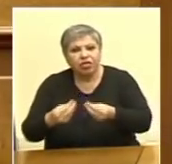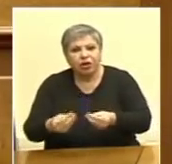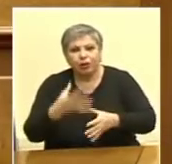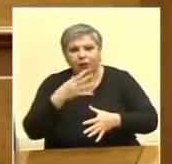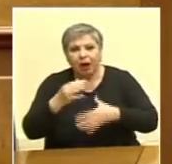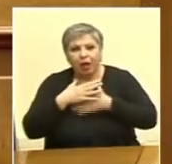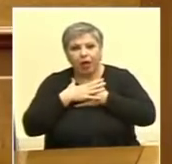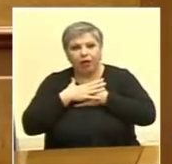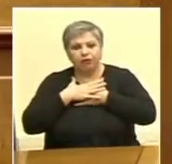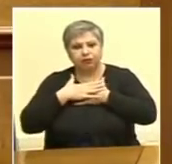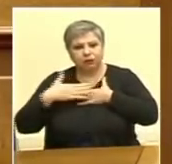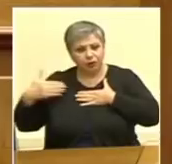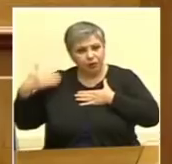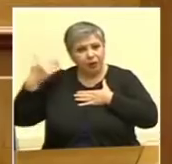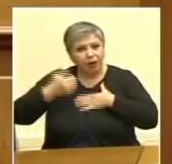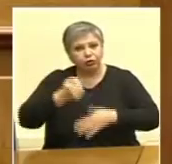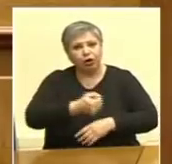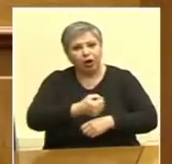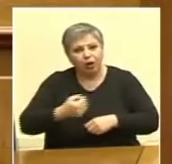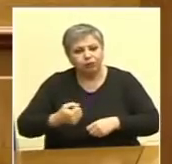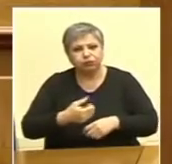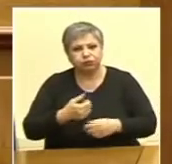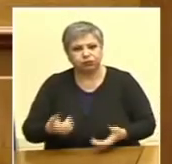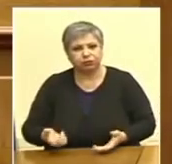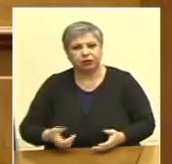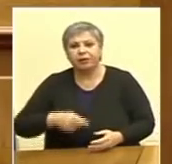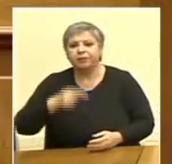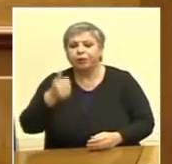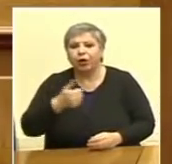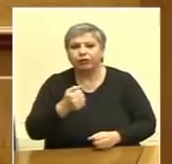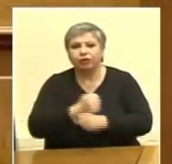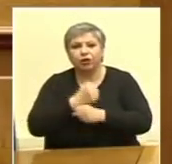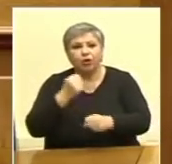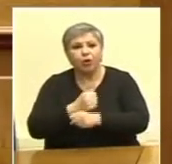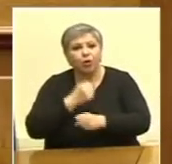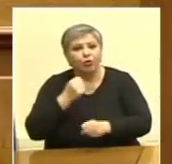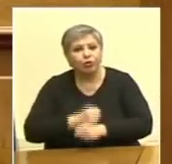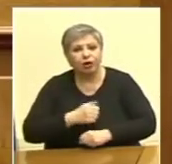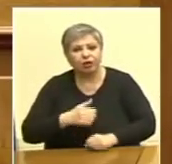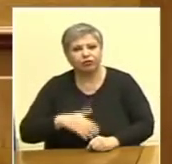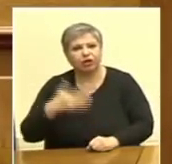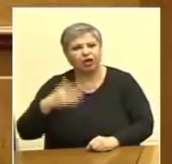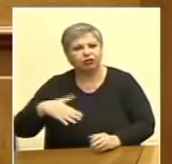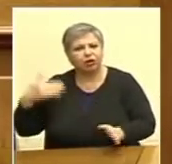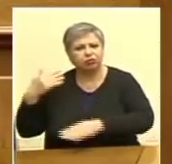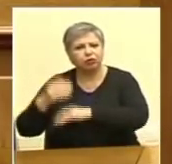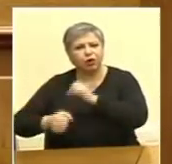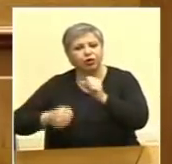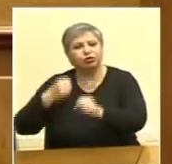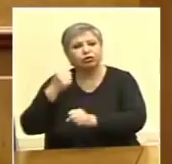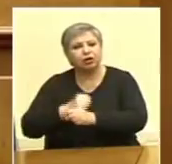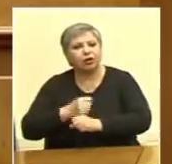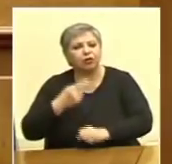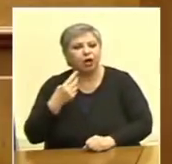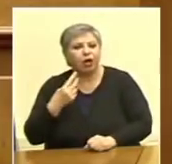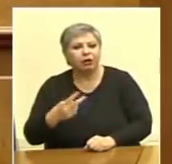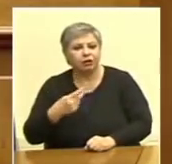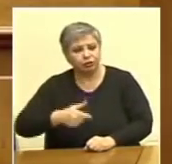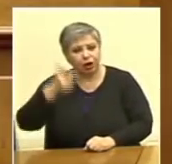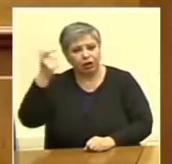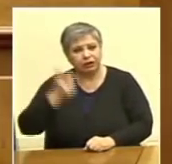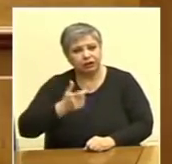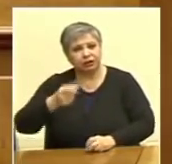τον κόσμο του μόχθου, για τους απόμαχους της βιοπάλης που είδαν τα τελευταία χρόνια τις συντάξεις τους να βυθίζονται,